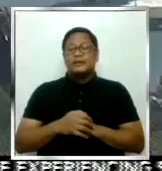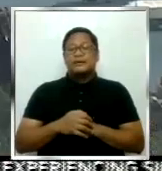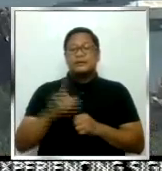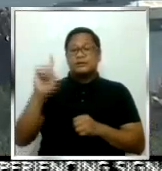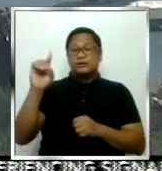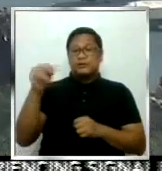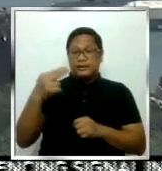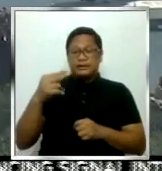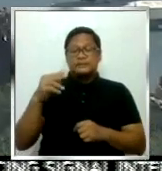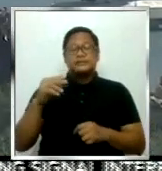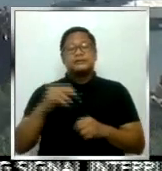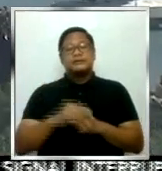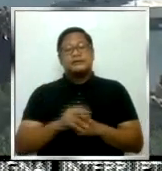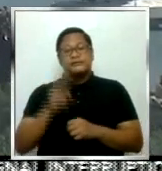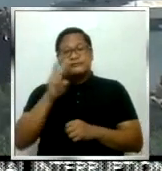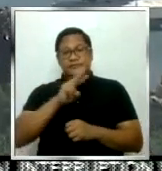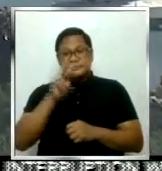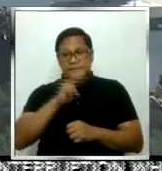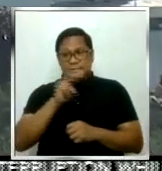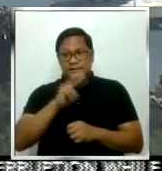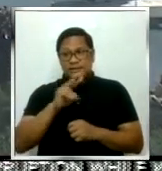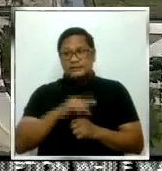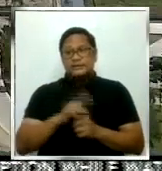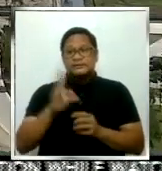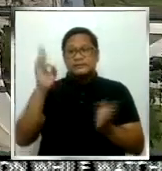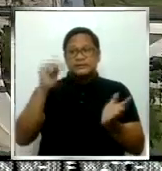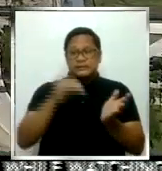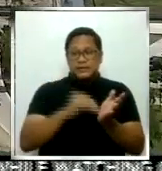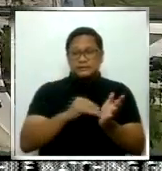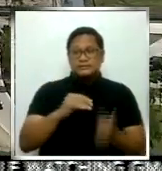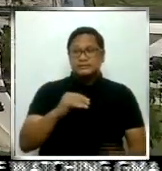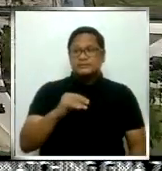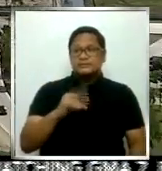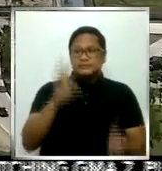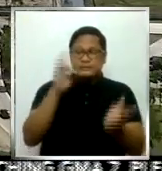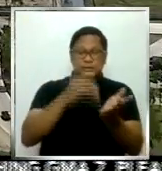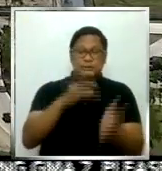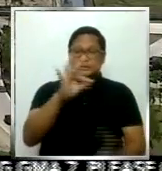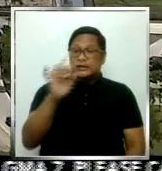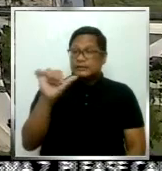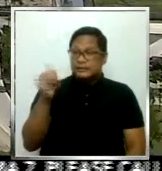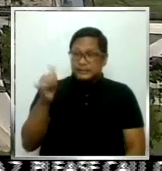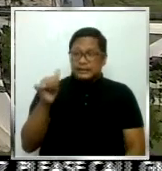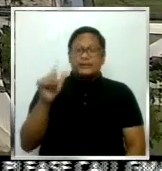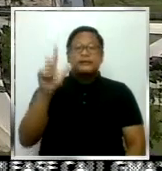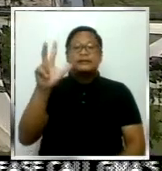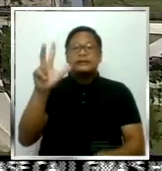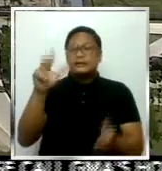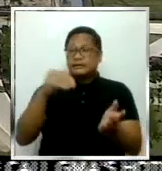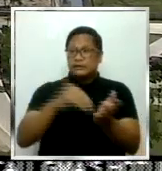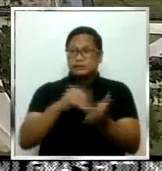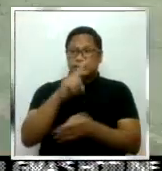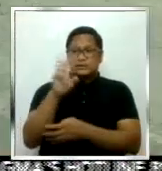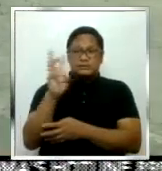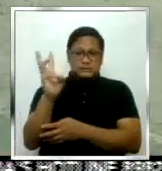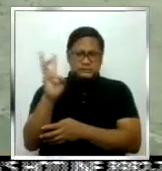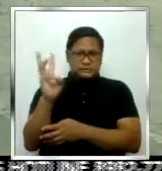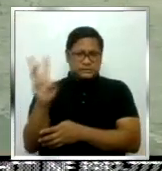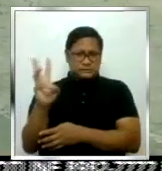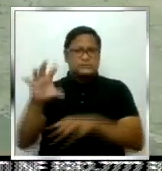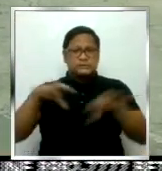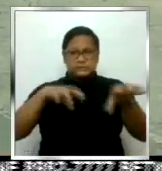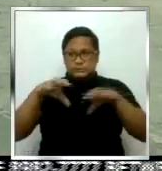sa 7,910 na total case ng syudad, nasa 3,166 pa ang aktibong kaso. Nasa